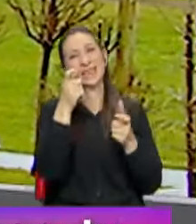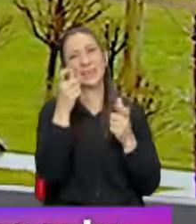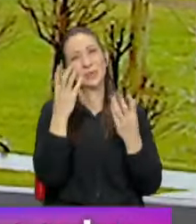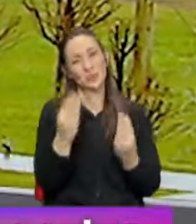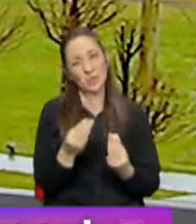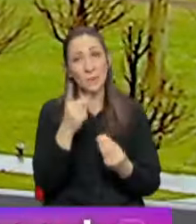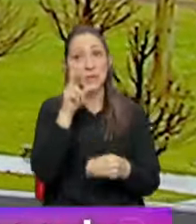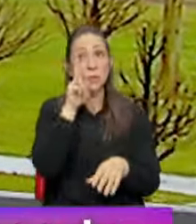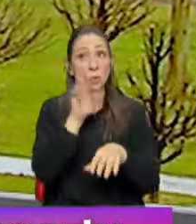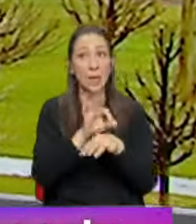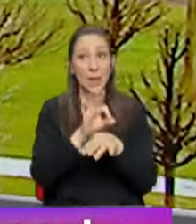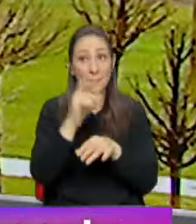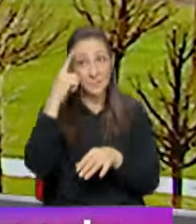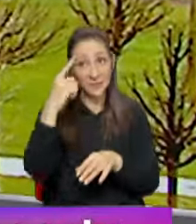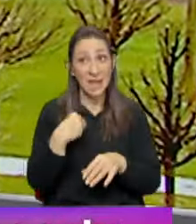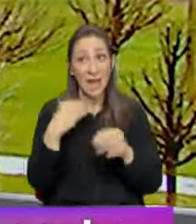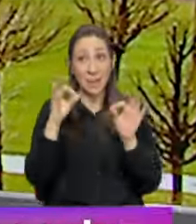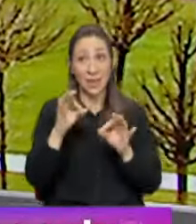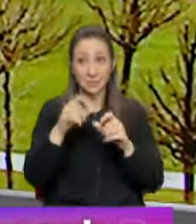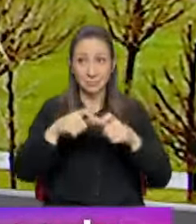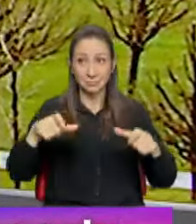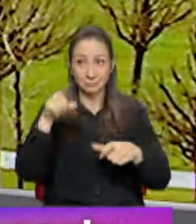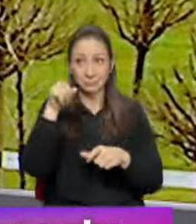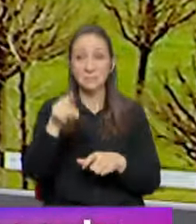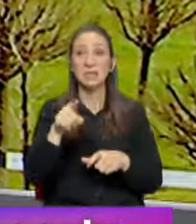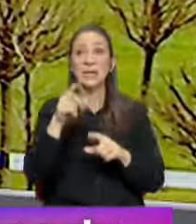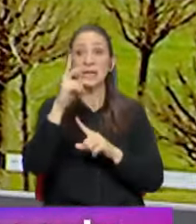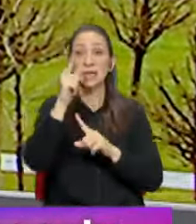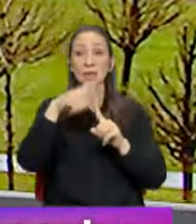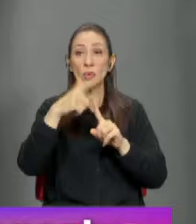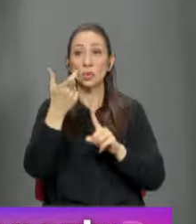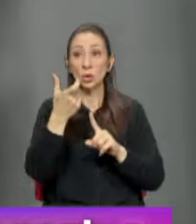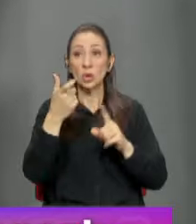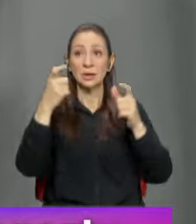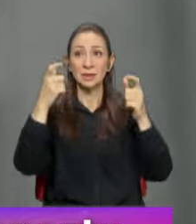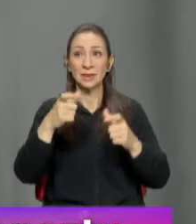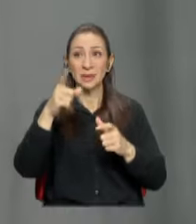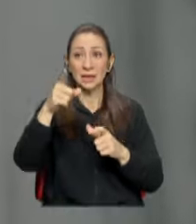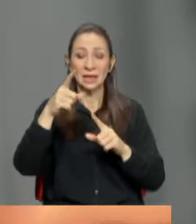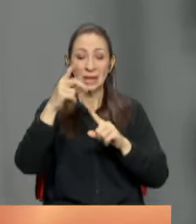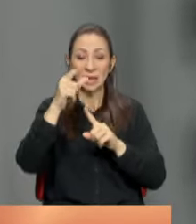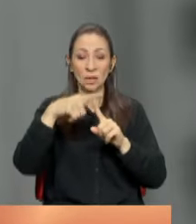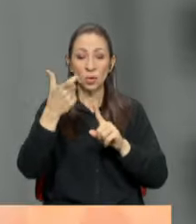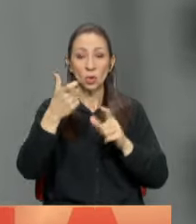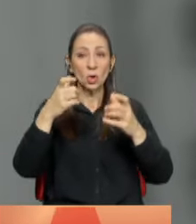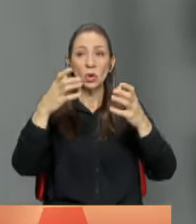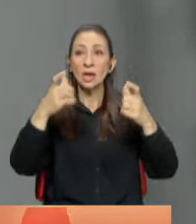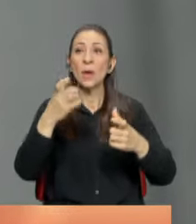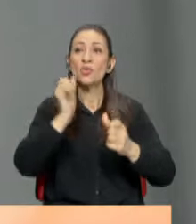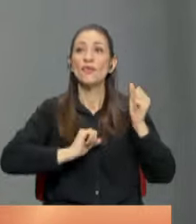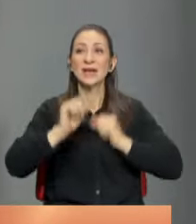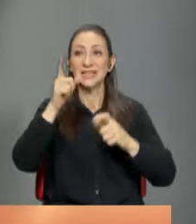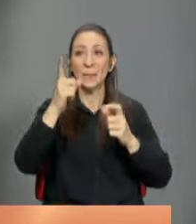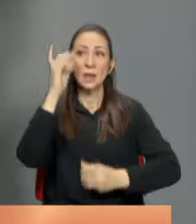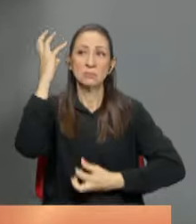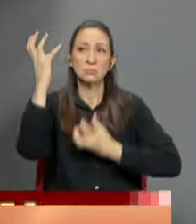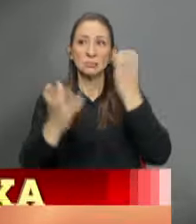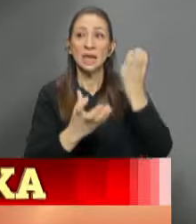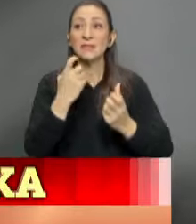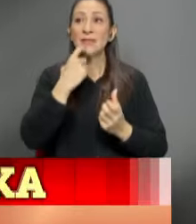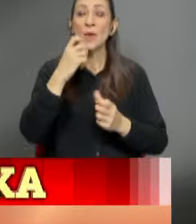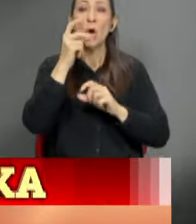olunsun. Bir son dakika bilgisi hemen gelsin ekranlarınıza. İTÜ yerleşkesinde, İTÜ kampüsünde çıkan bir yangın.